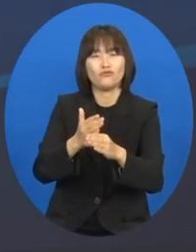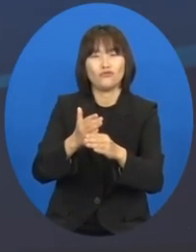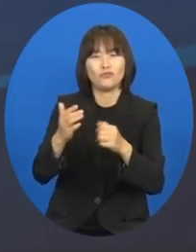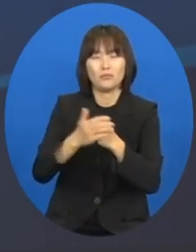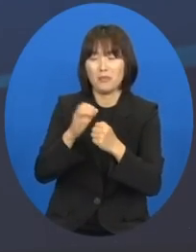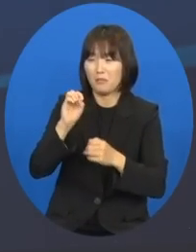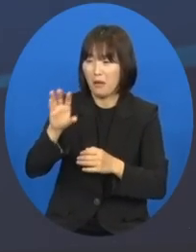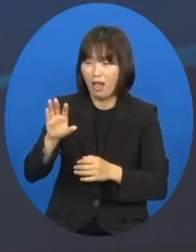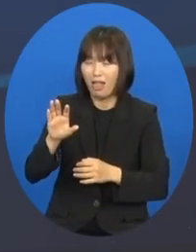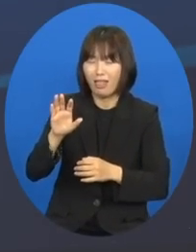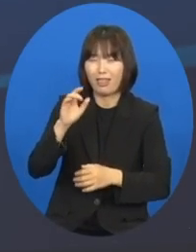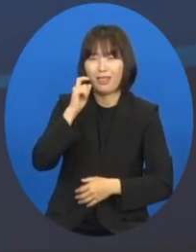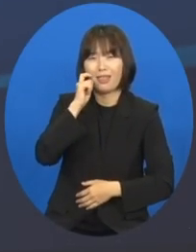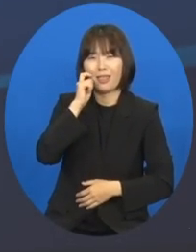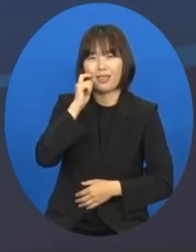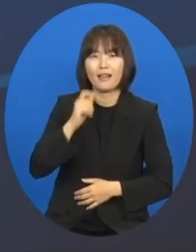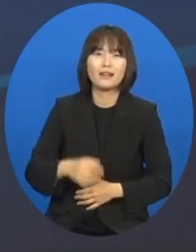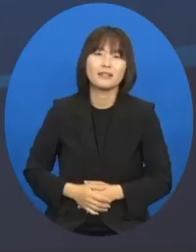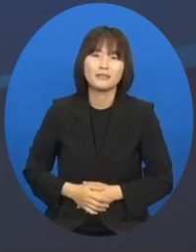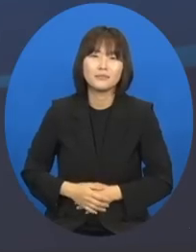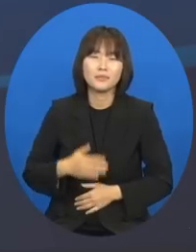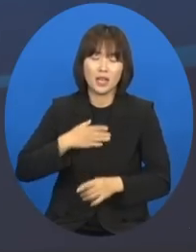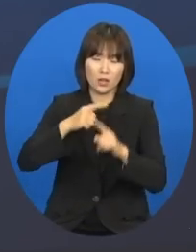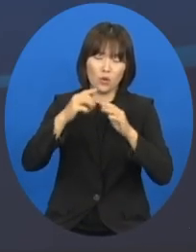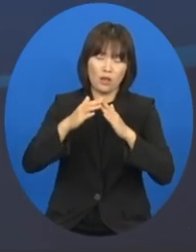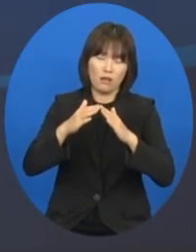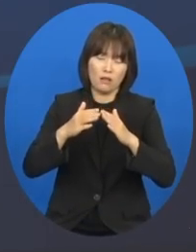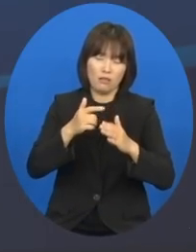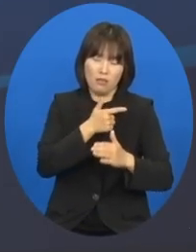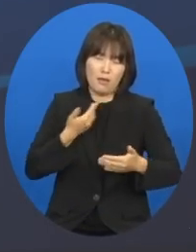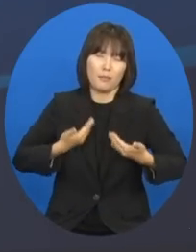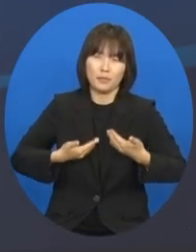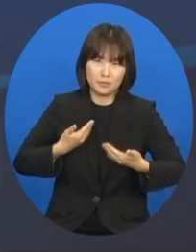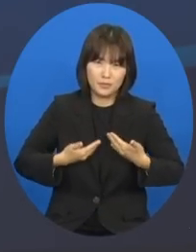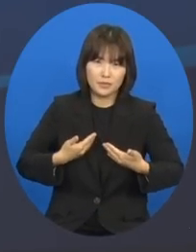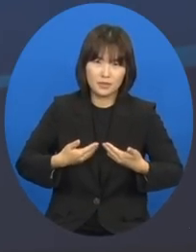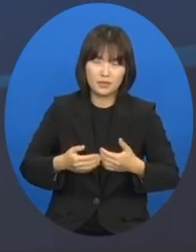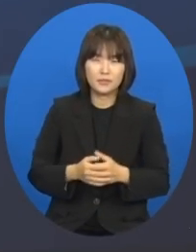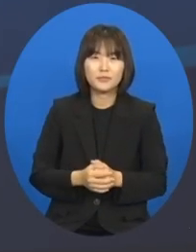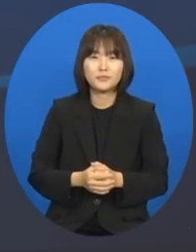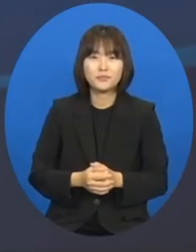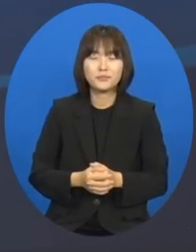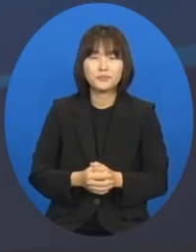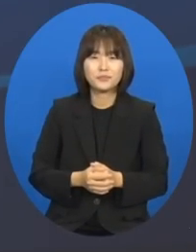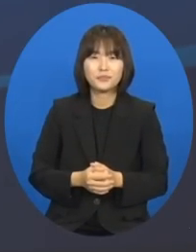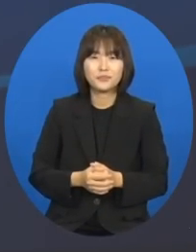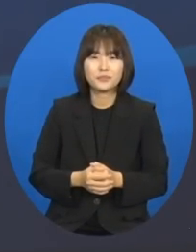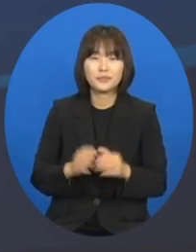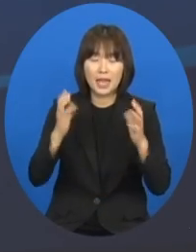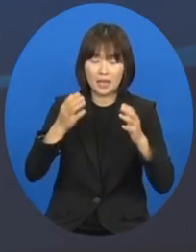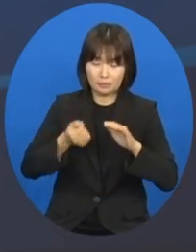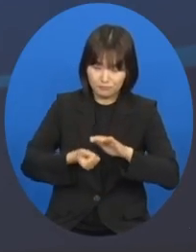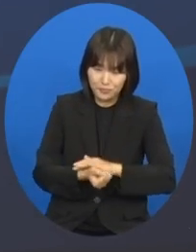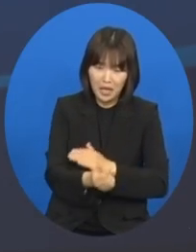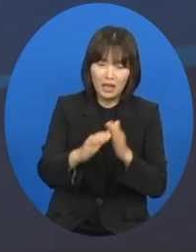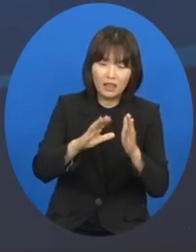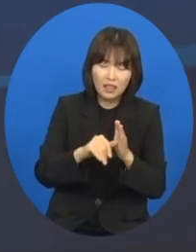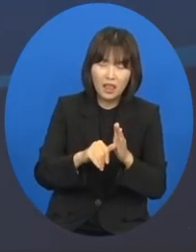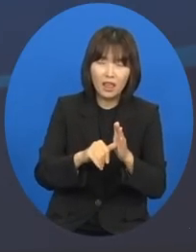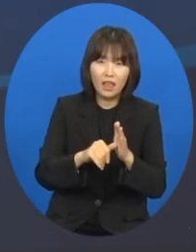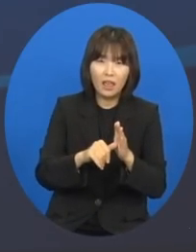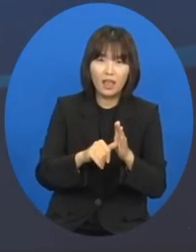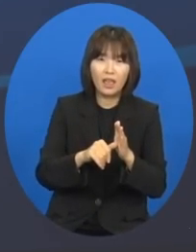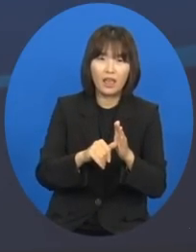제가 너무 교회에서 바빴어요 아빠들 아이들 처음 태어날 때 직장에서 너무너무 바쁜 때잖아요